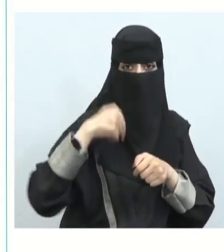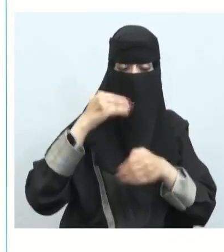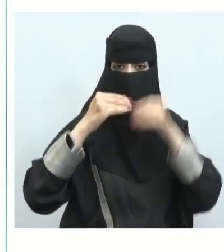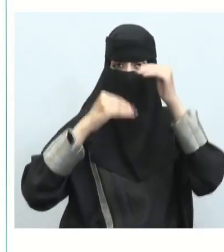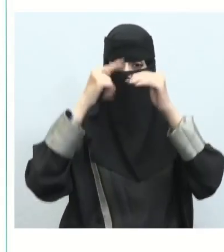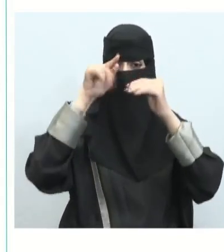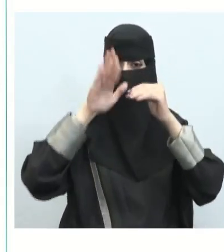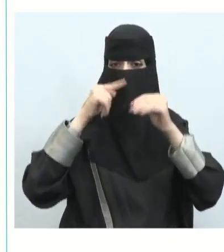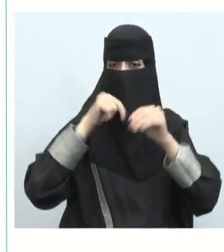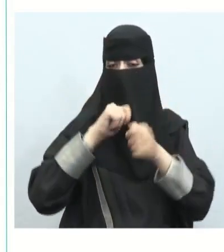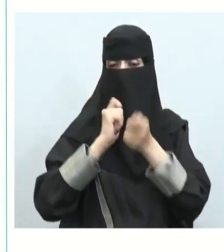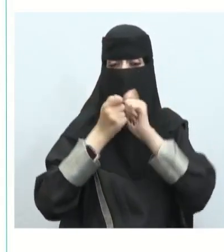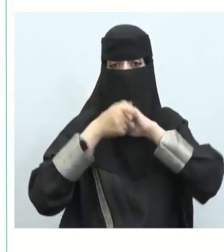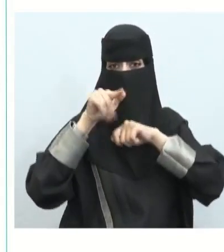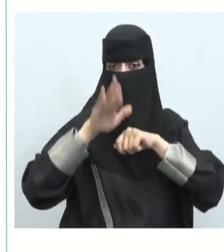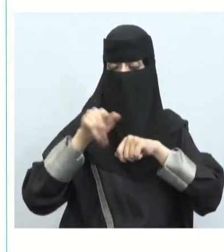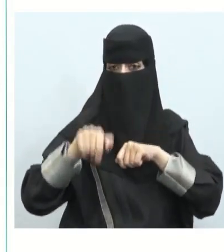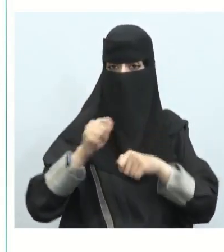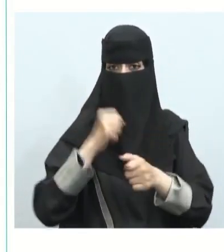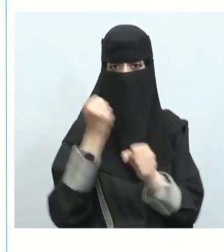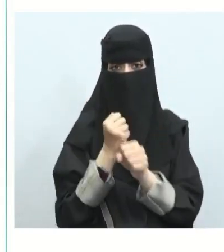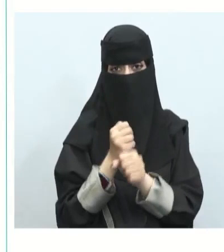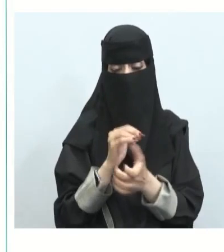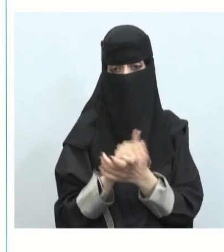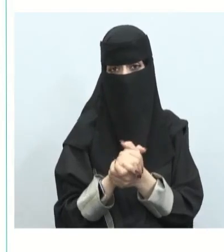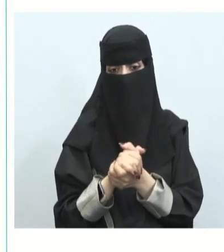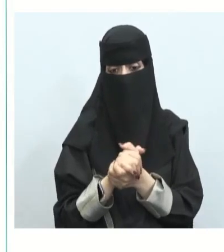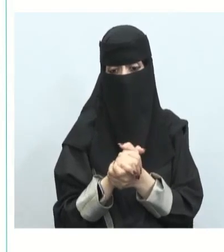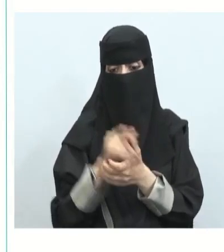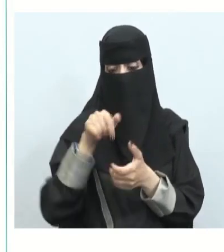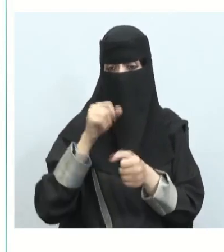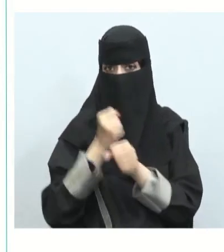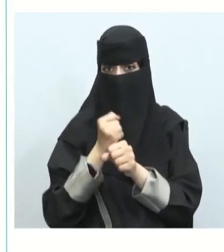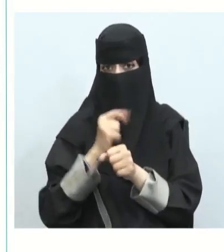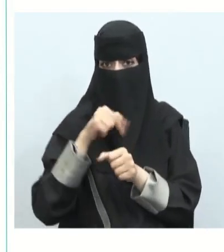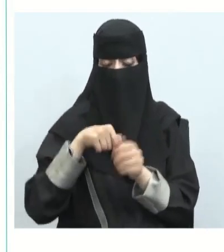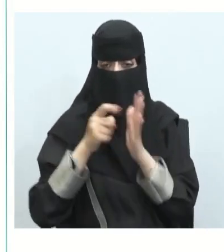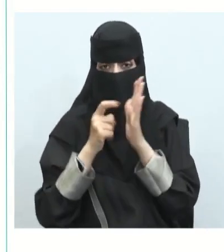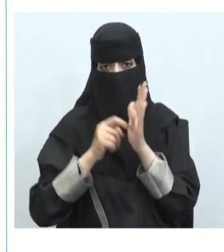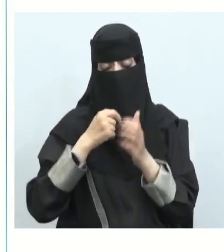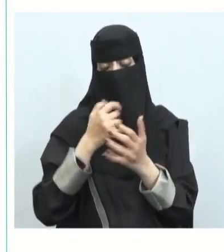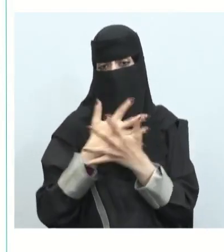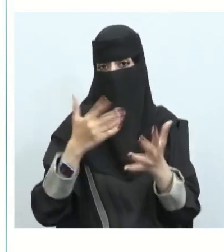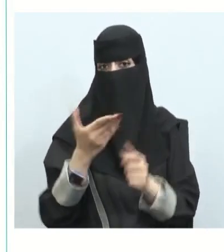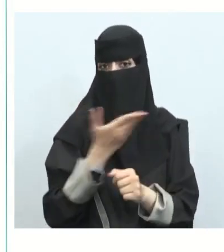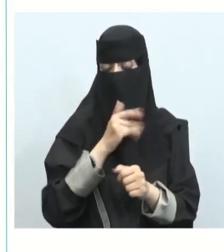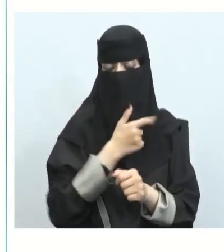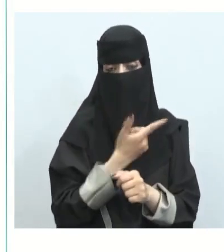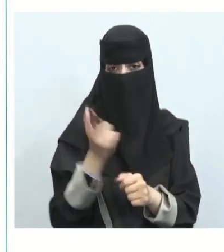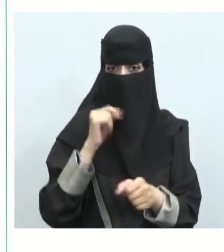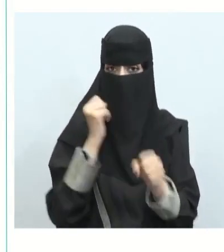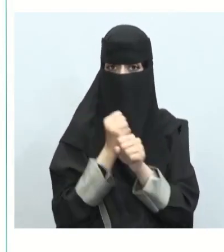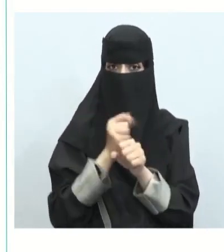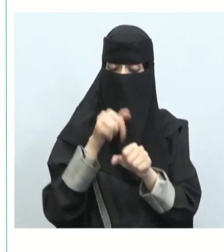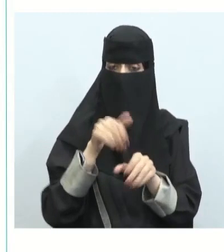ان نؤمن ان كل شيء يتغير خصوصا في العمل فالتغيرات التنظيم الكثيره تؤثر جميعها في العاملين